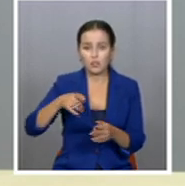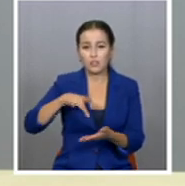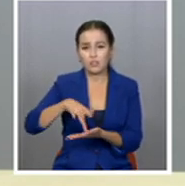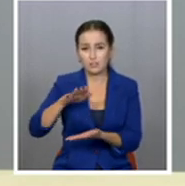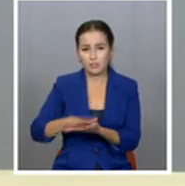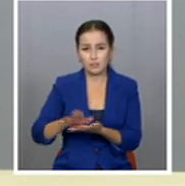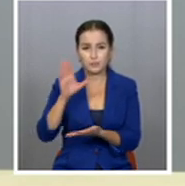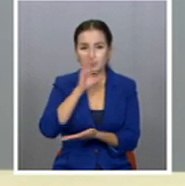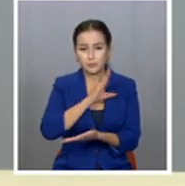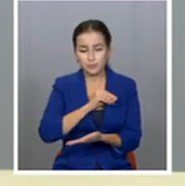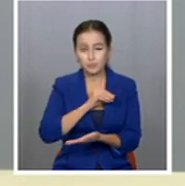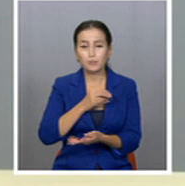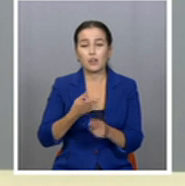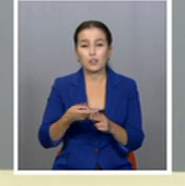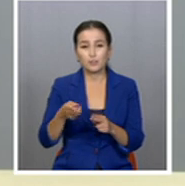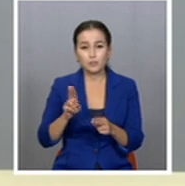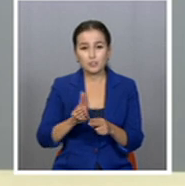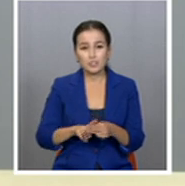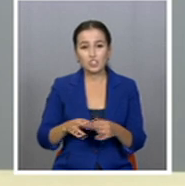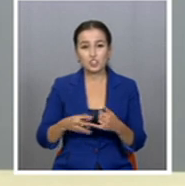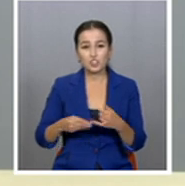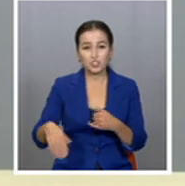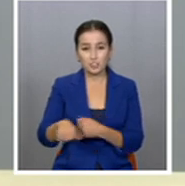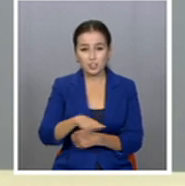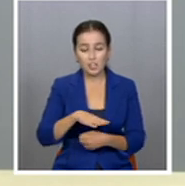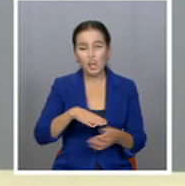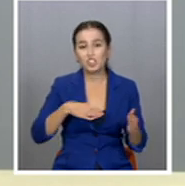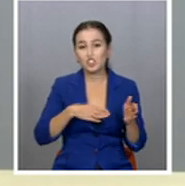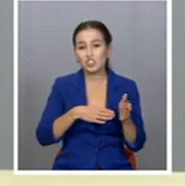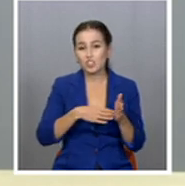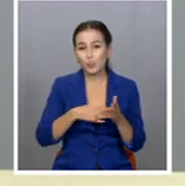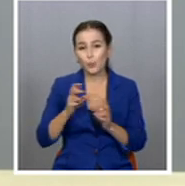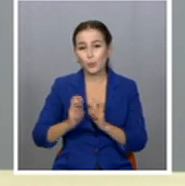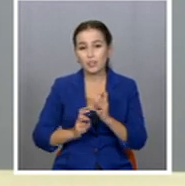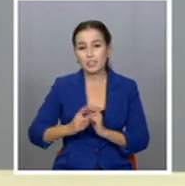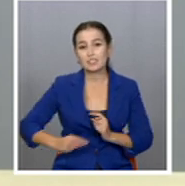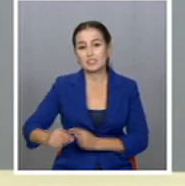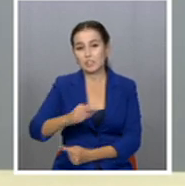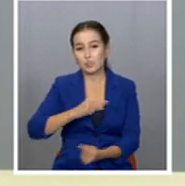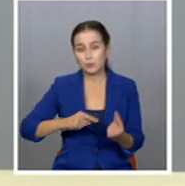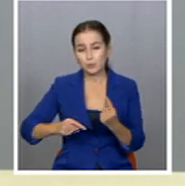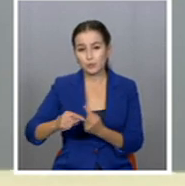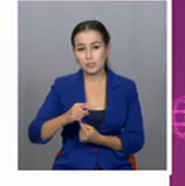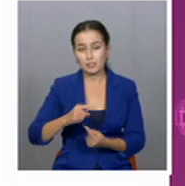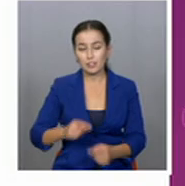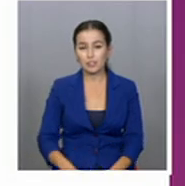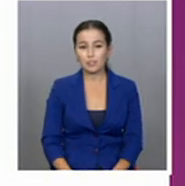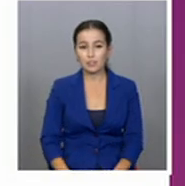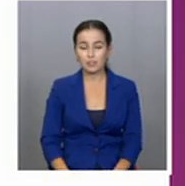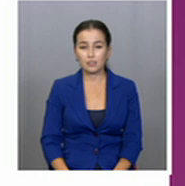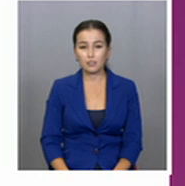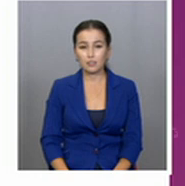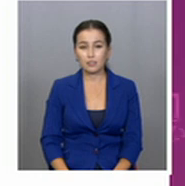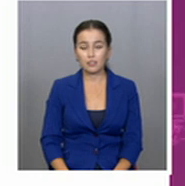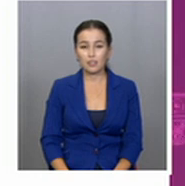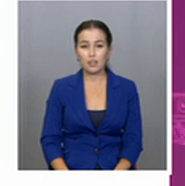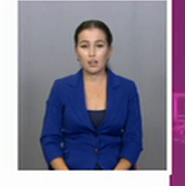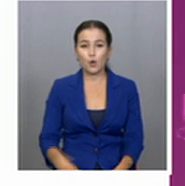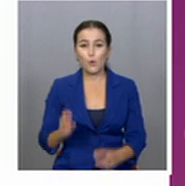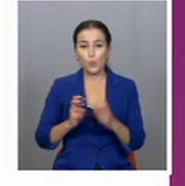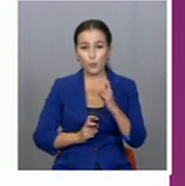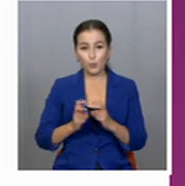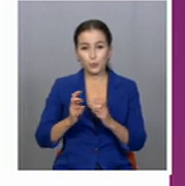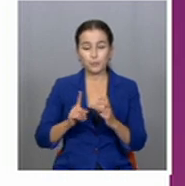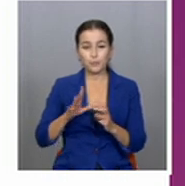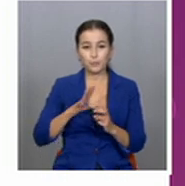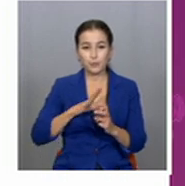белгілі. Сондықтан да жер шектелген өндірістік ресурстарға жатады екен. Өнім өндіруді